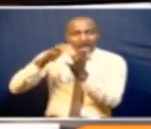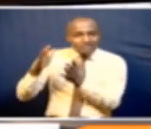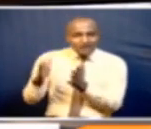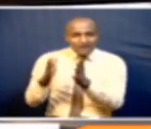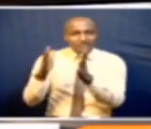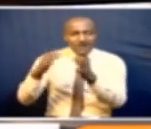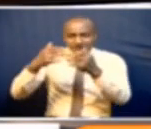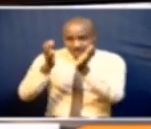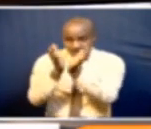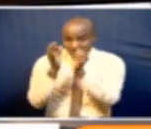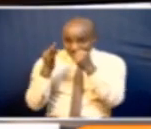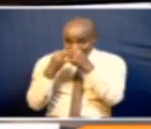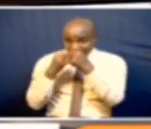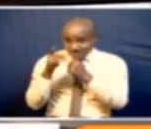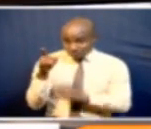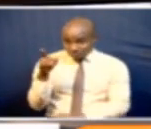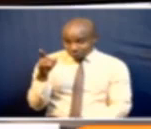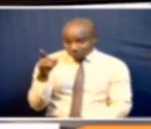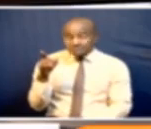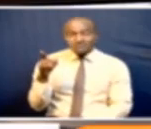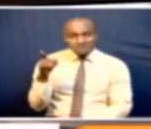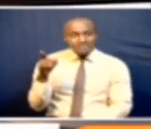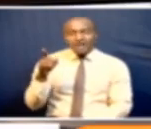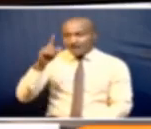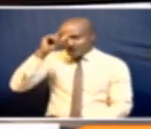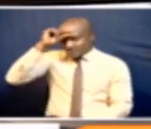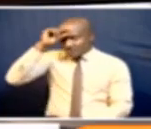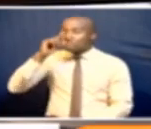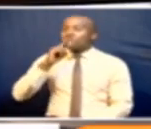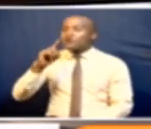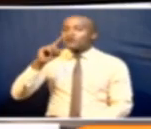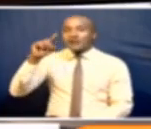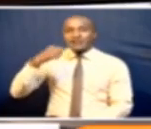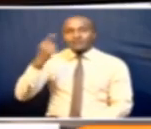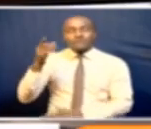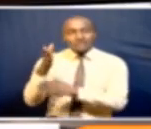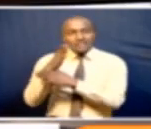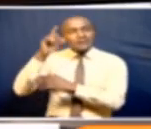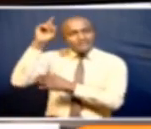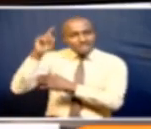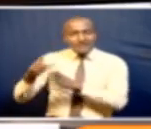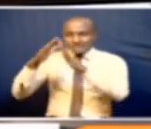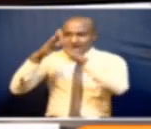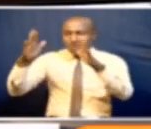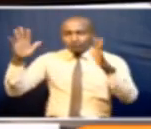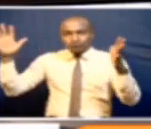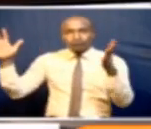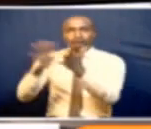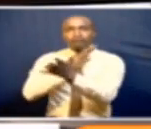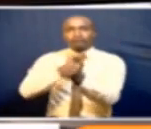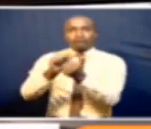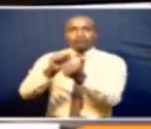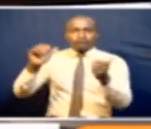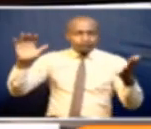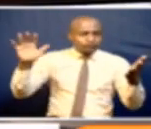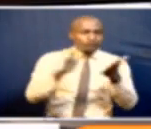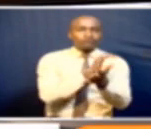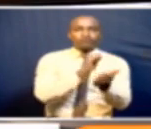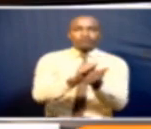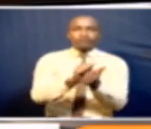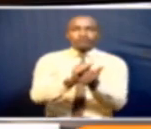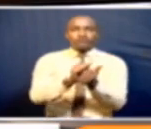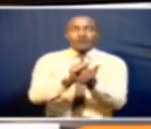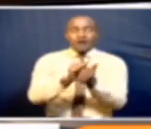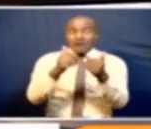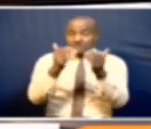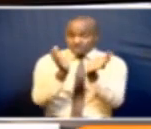kuhama na kubomoa nyumba zao kufikia Alhamisi ijayo. Mwanahabari wetu Sam Gituku alijumuika na familia hizo na anasimulia